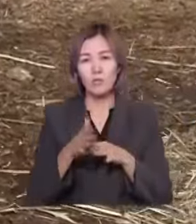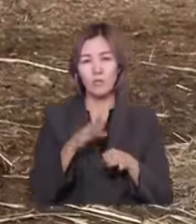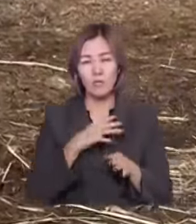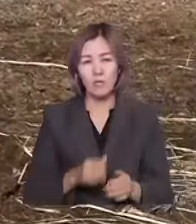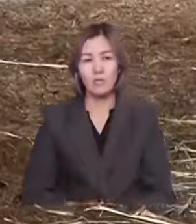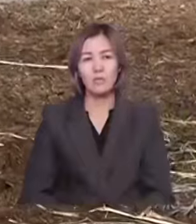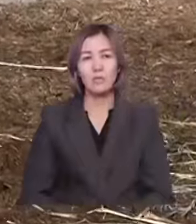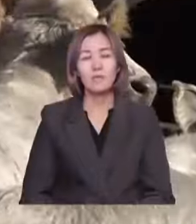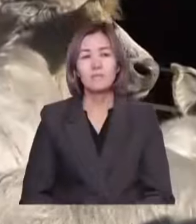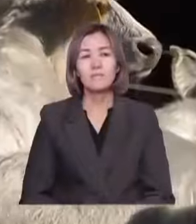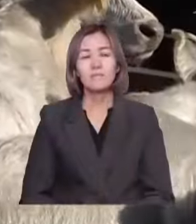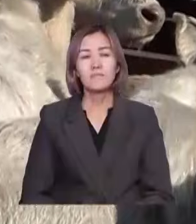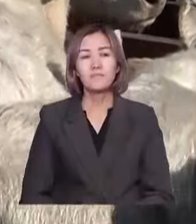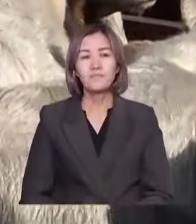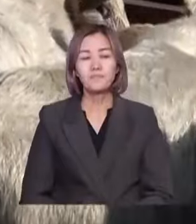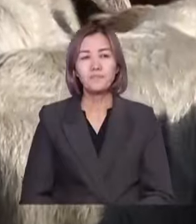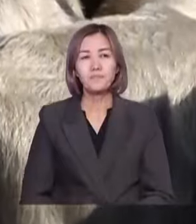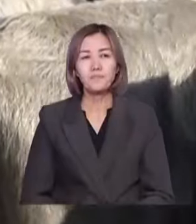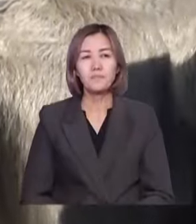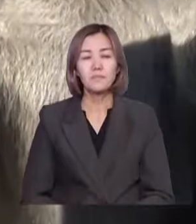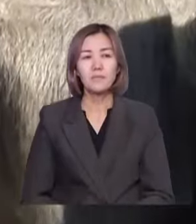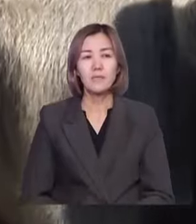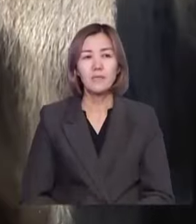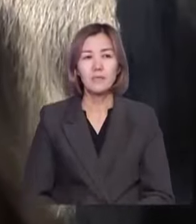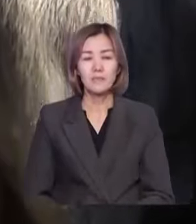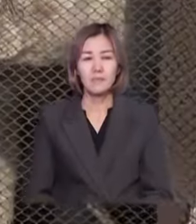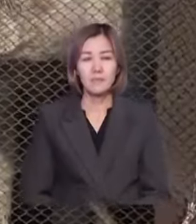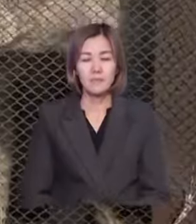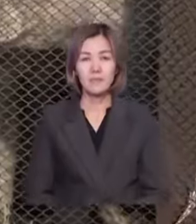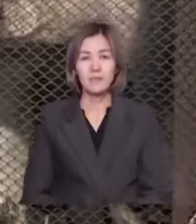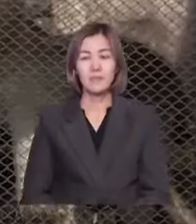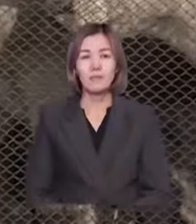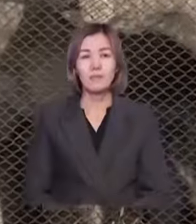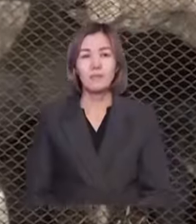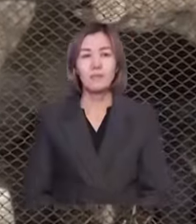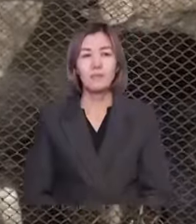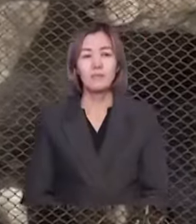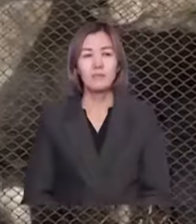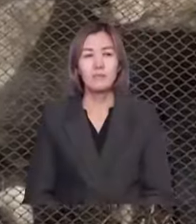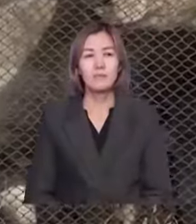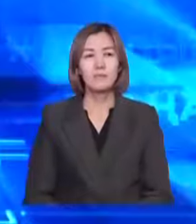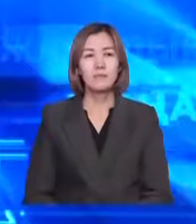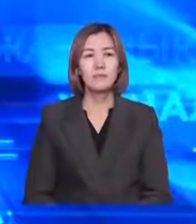бөлінген. Ернұр Медет, Абзал Нүсіп, Жетісу арнасы, Қаратал ауданынан.